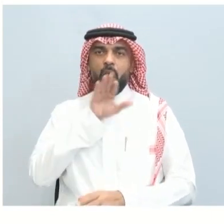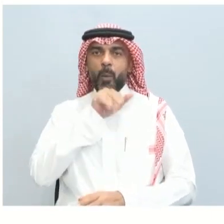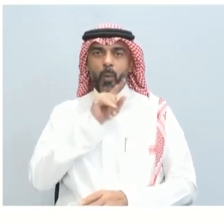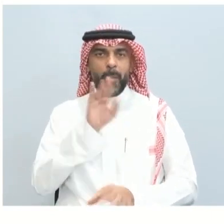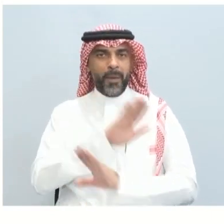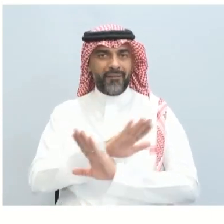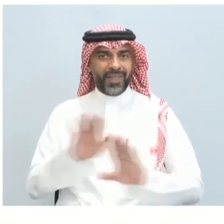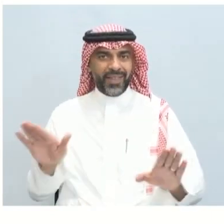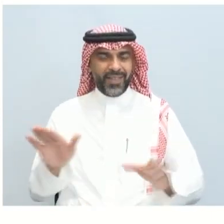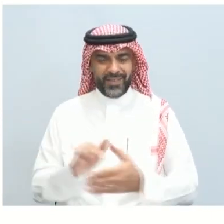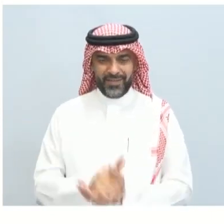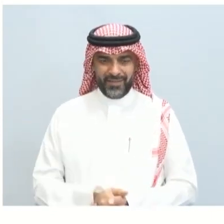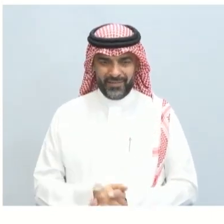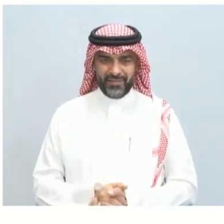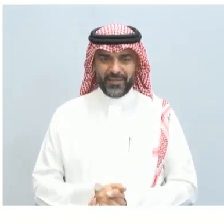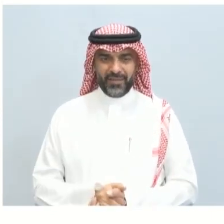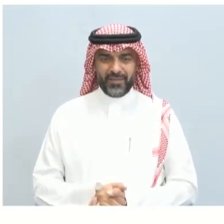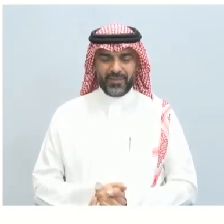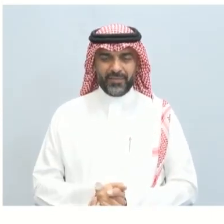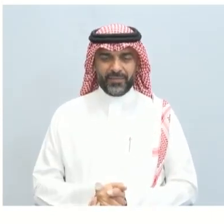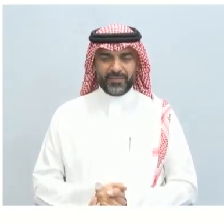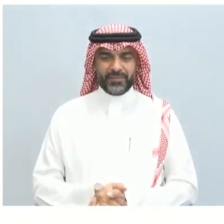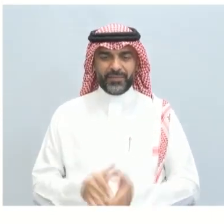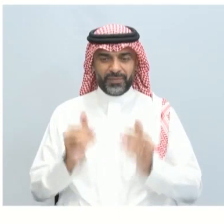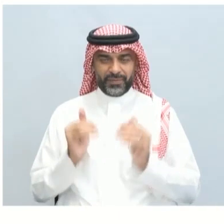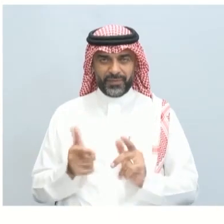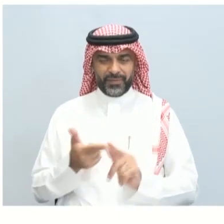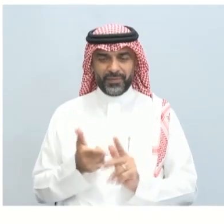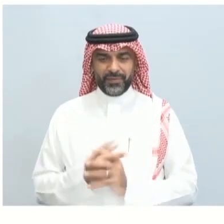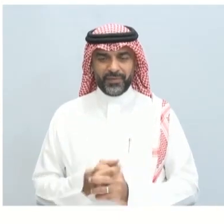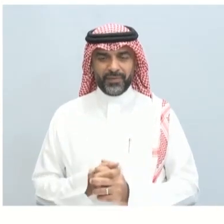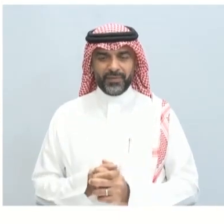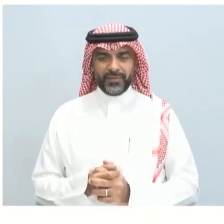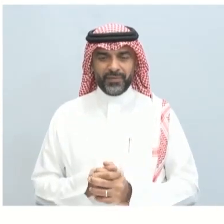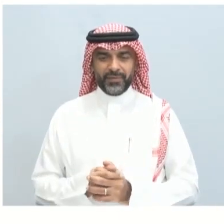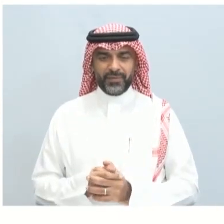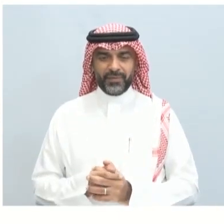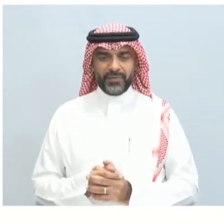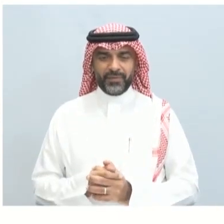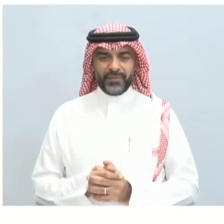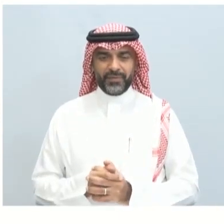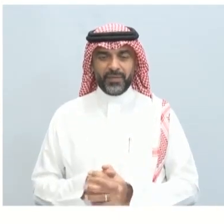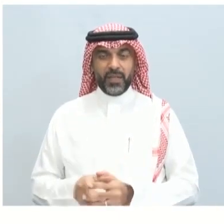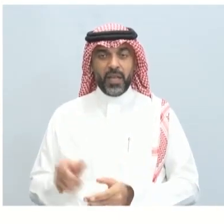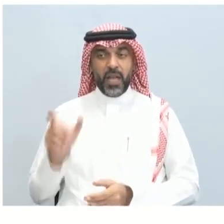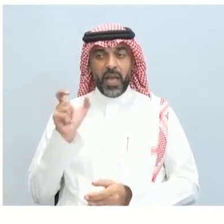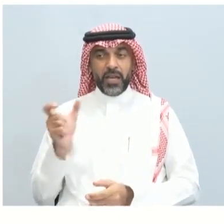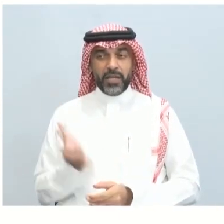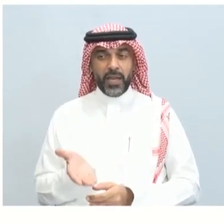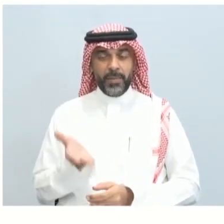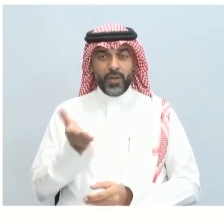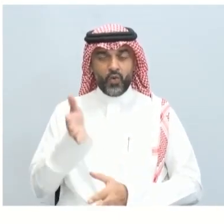من غير اب في قوله تعالى واذ اخذنا من النبيين